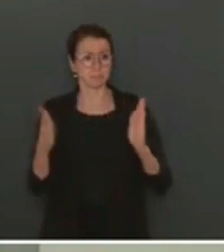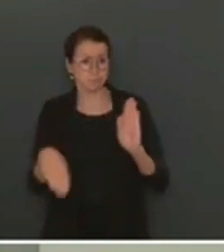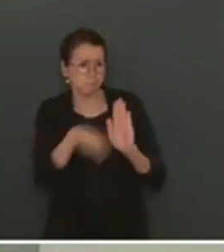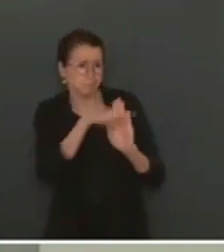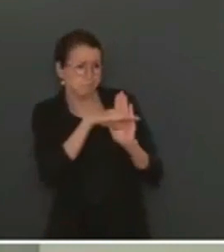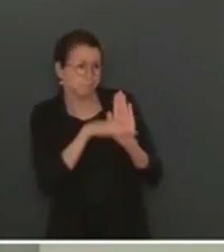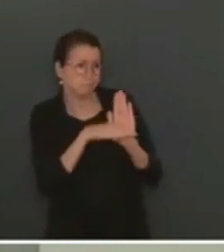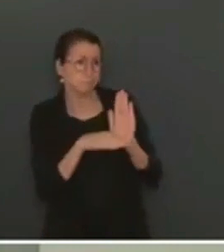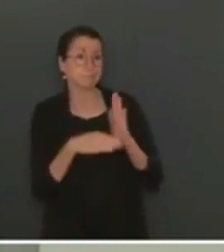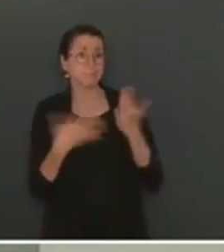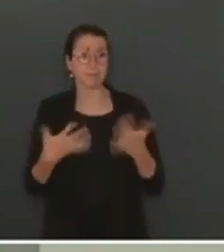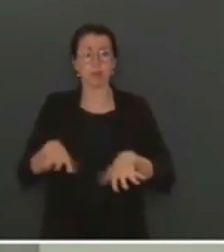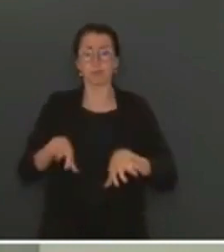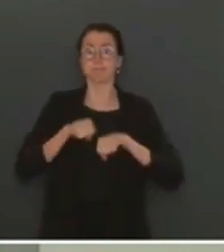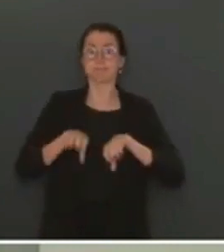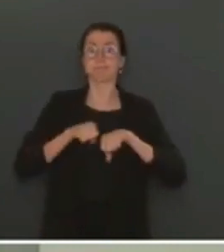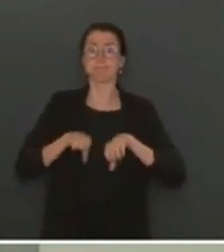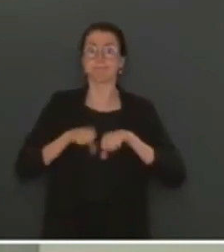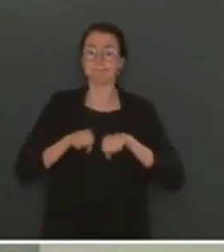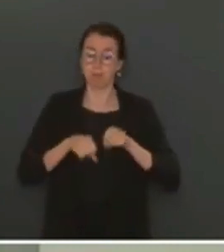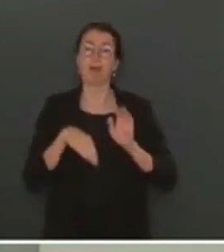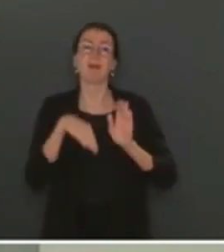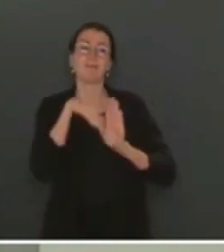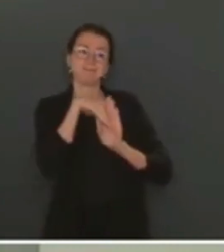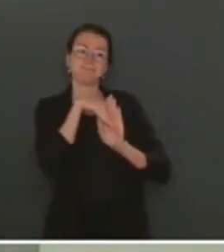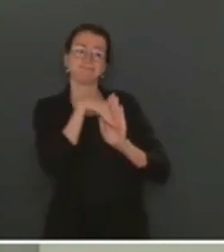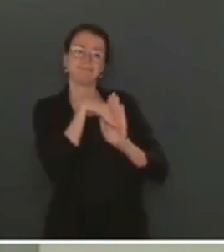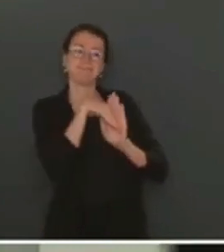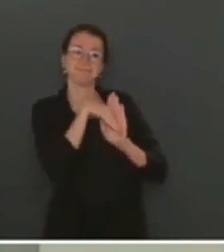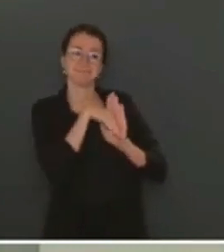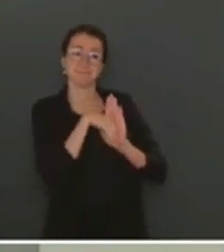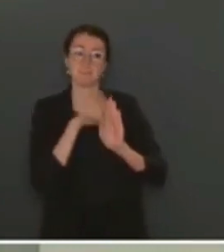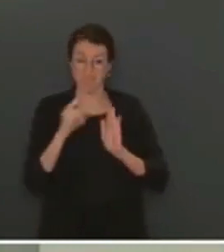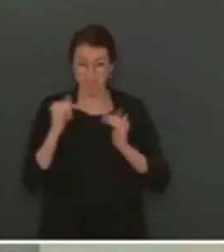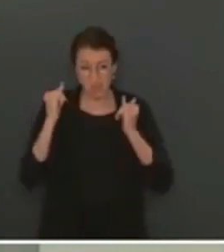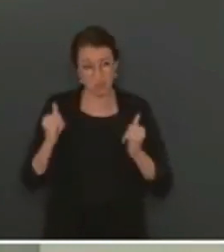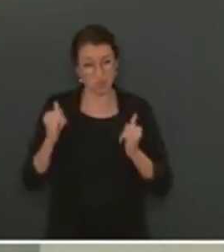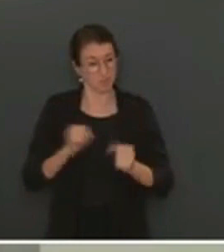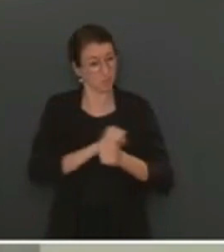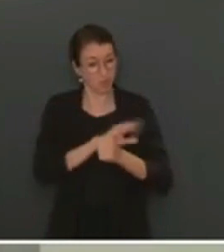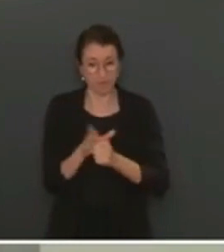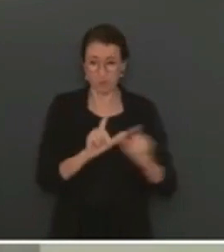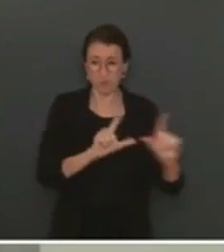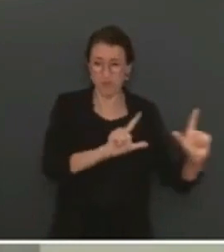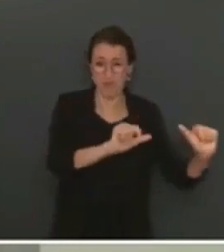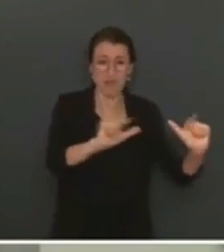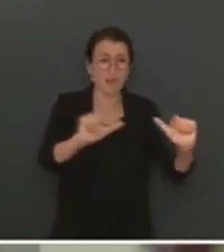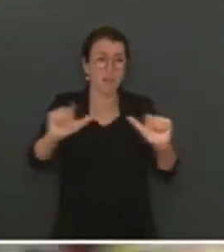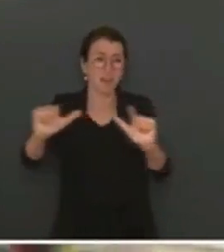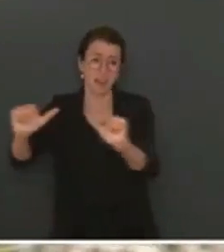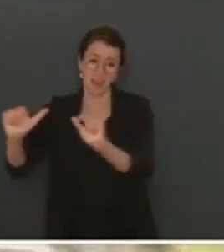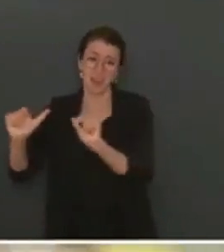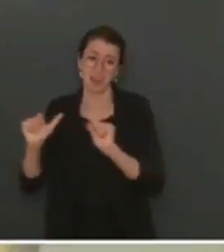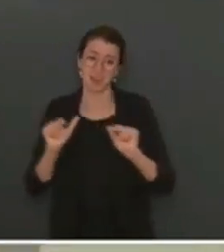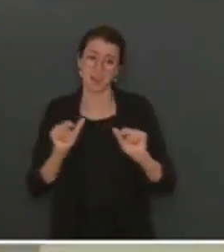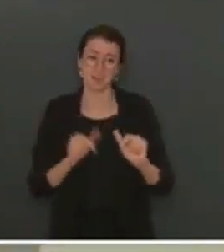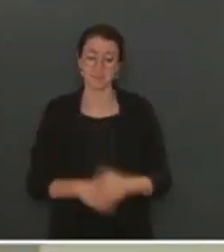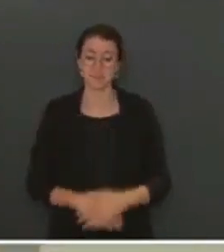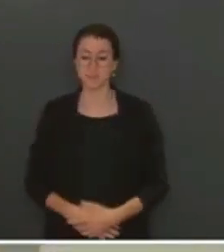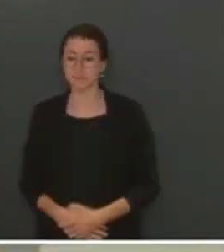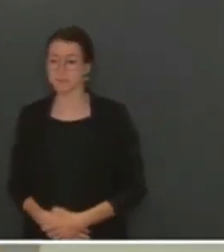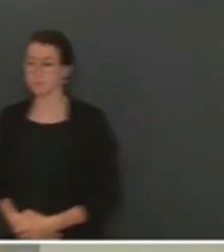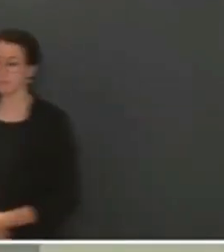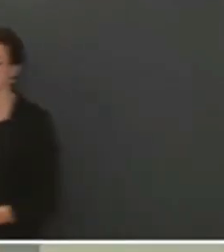يدعم التنسيط الثالث عن نظرنا محادثا لأنه نقطة